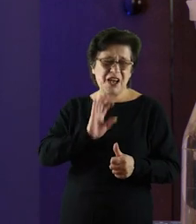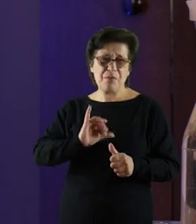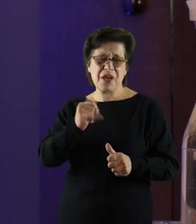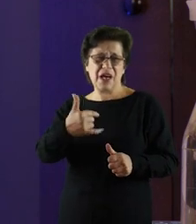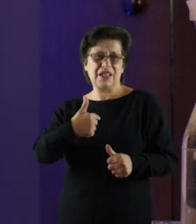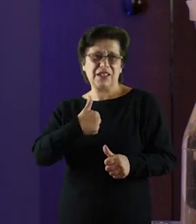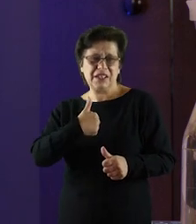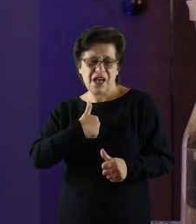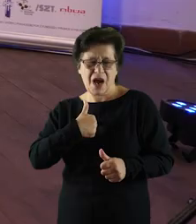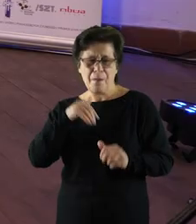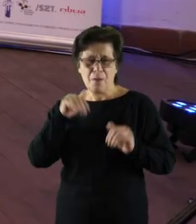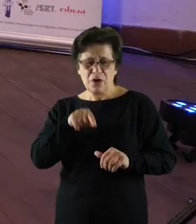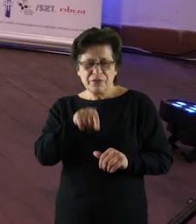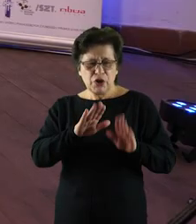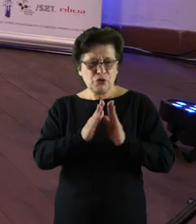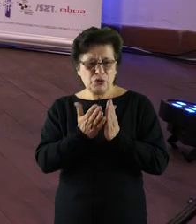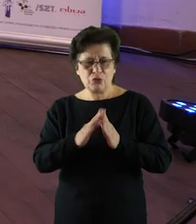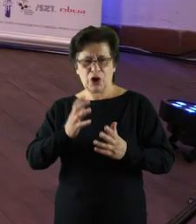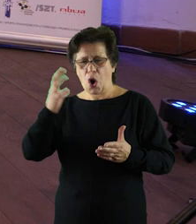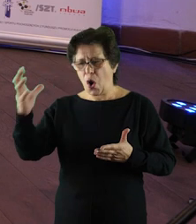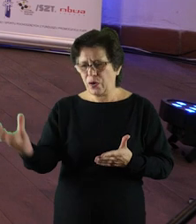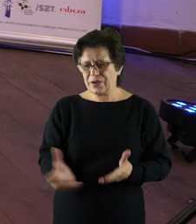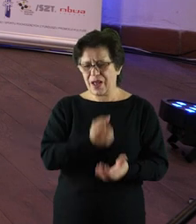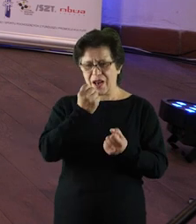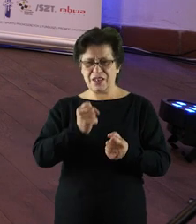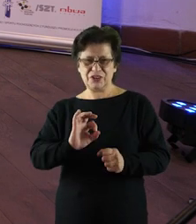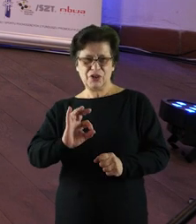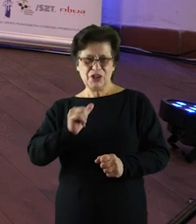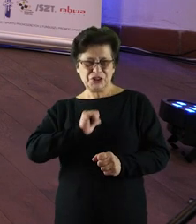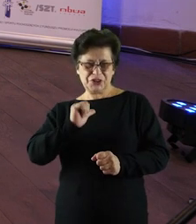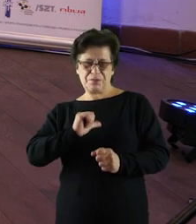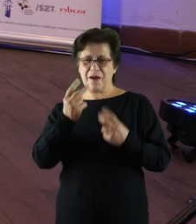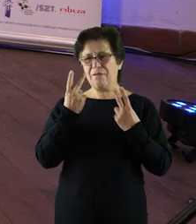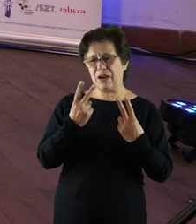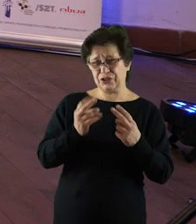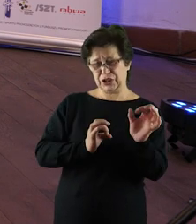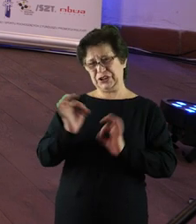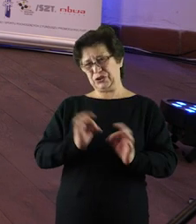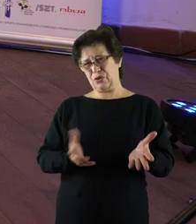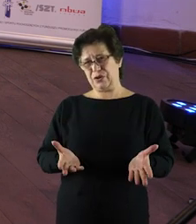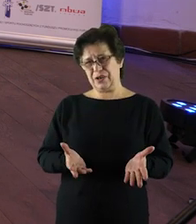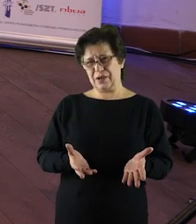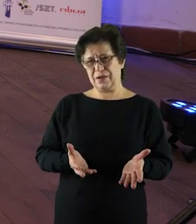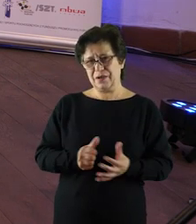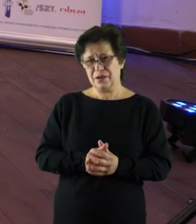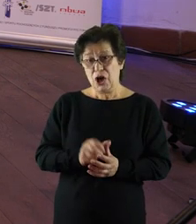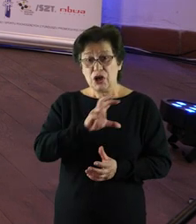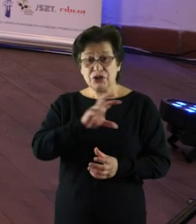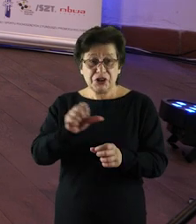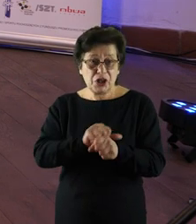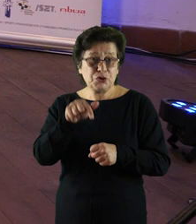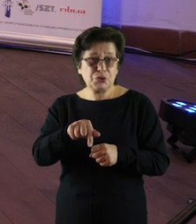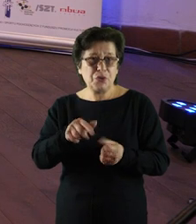moich książkach odnaleźć siebie, swoje ważne historie, bo powiedzcie mi tak szczerze, czy jest tutaj na sali